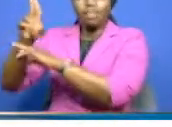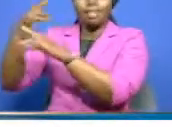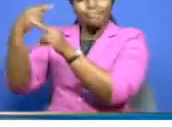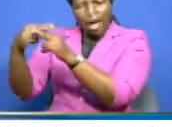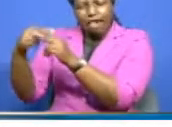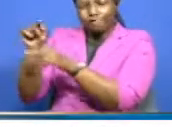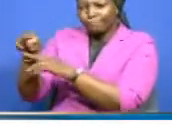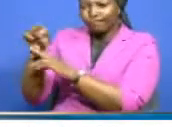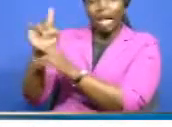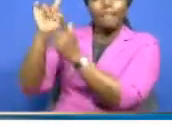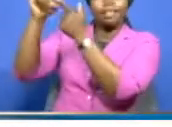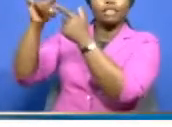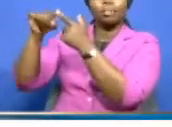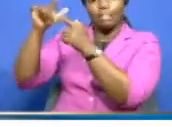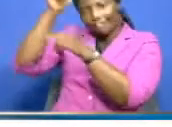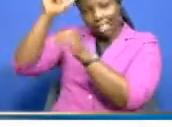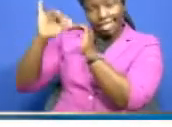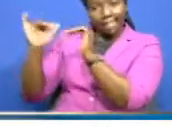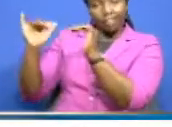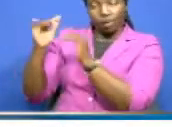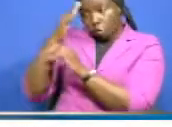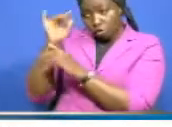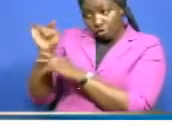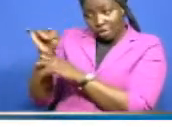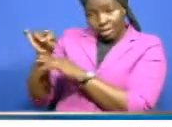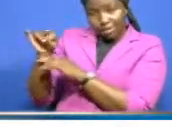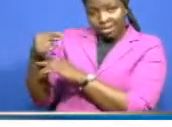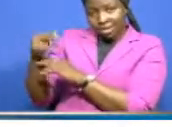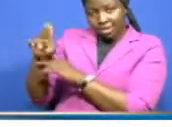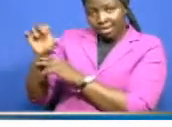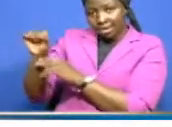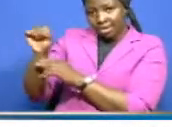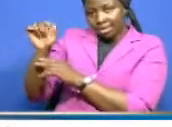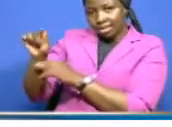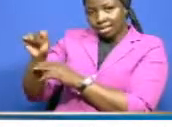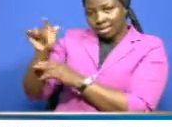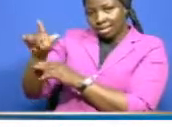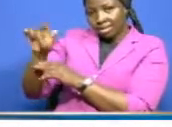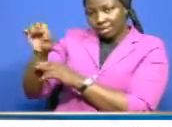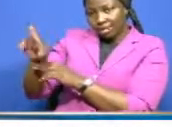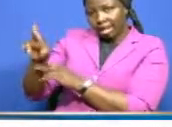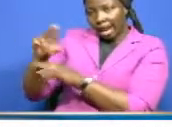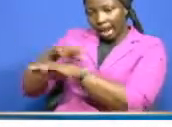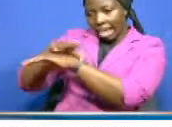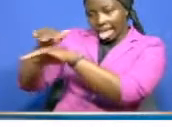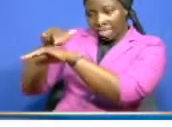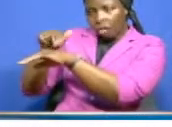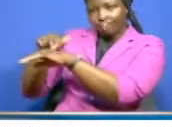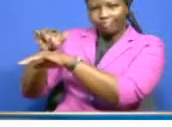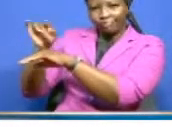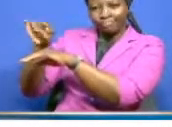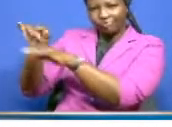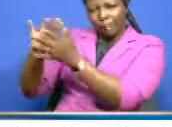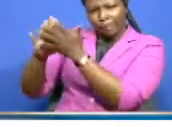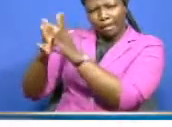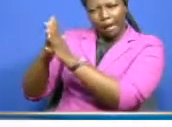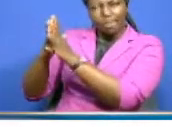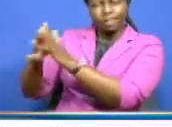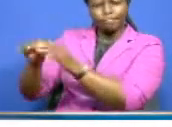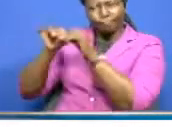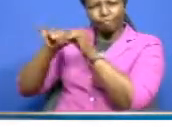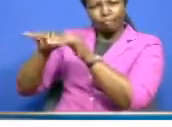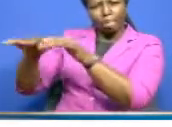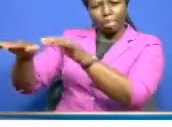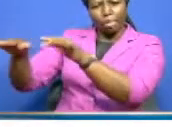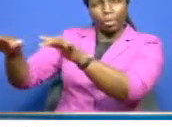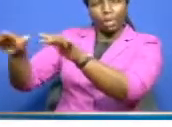mashinani. Na kwa sababu hiyo Hustler Nation kuna wale ambao wanasema inapata umaarufu, na tunaona kuwa inapata